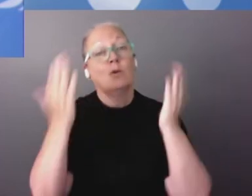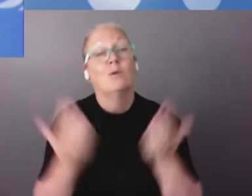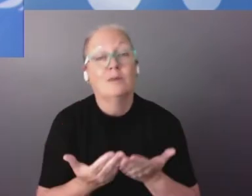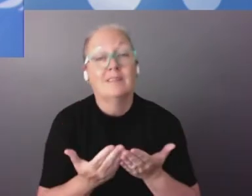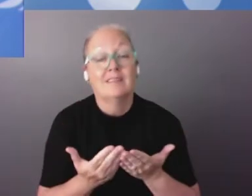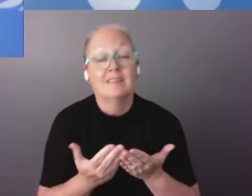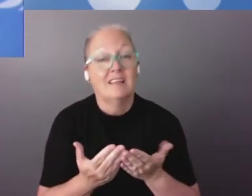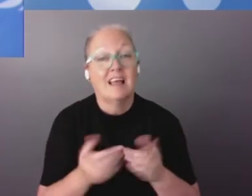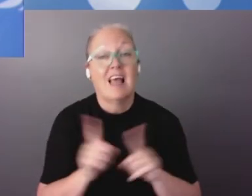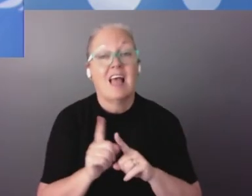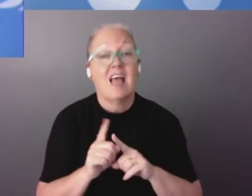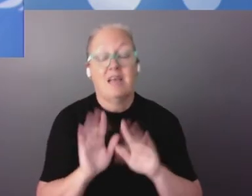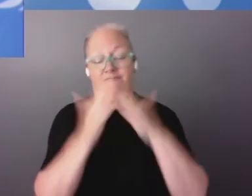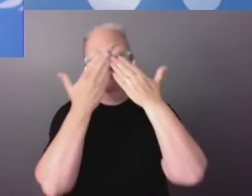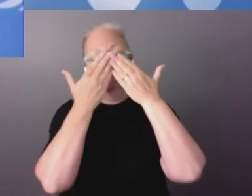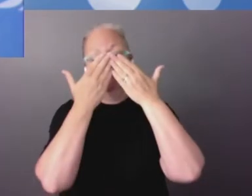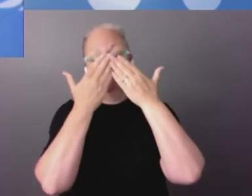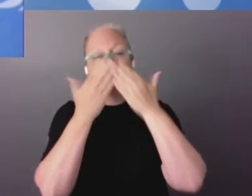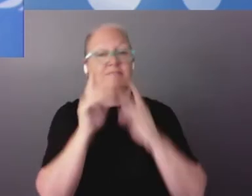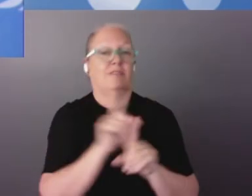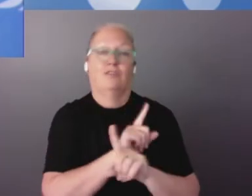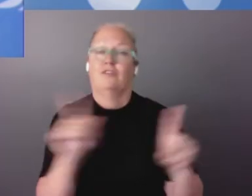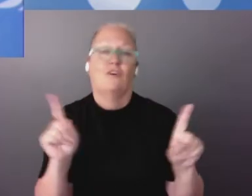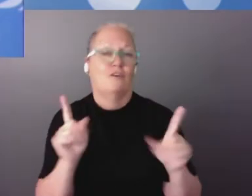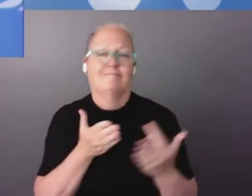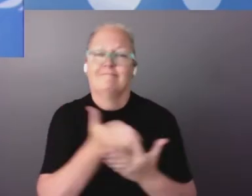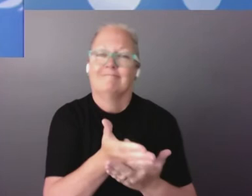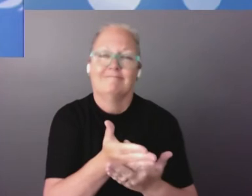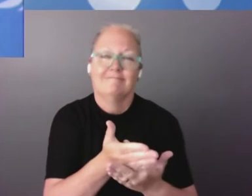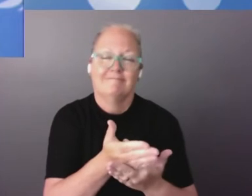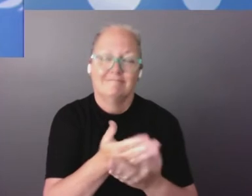37% من سكان العالم، ما يعادل